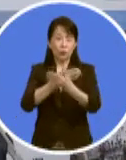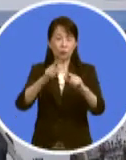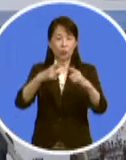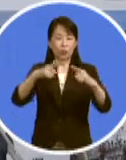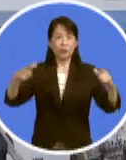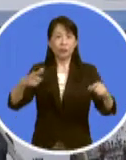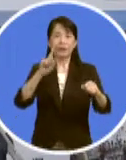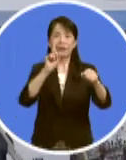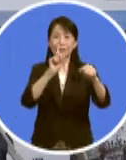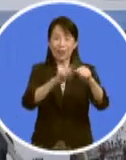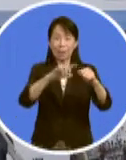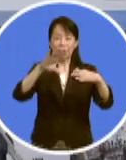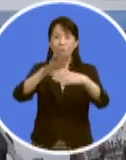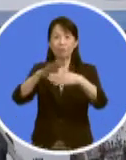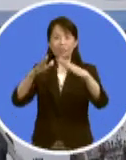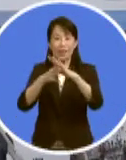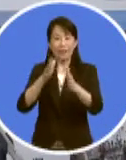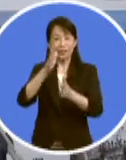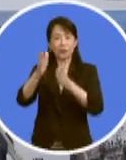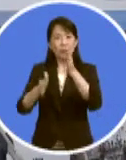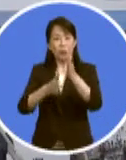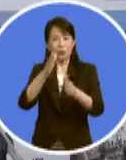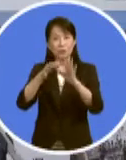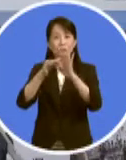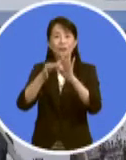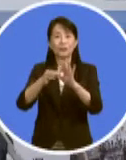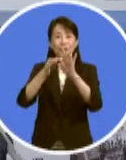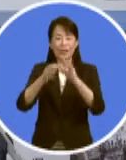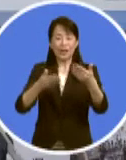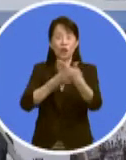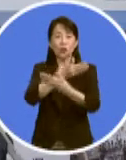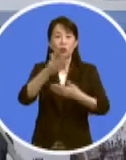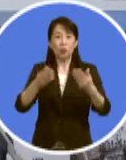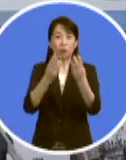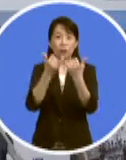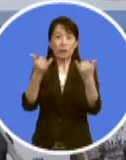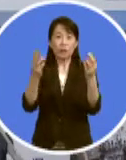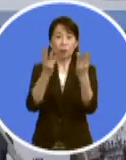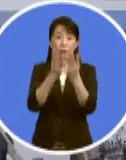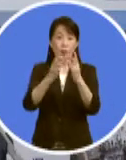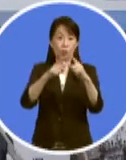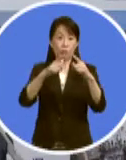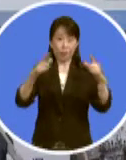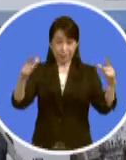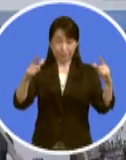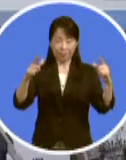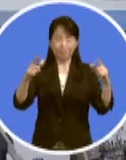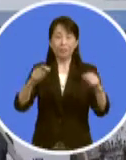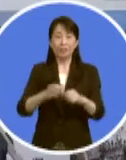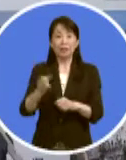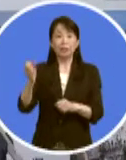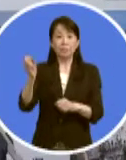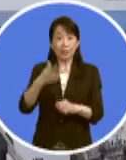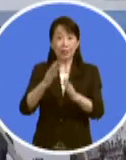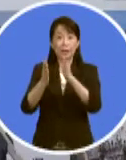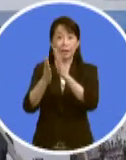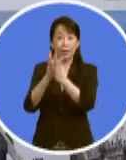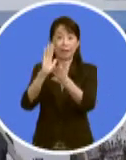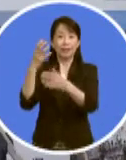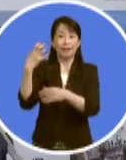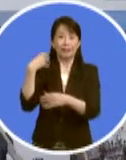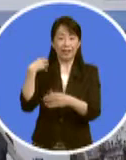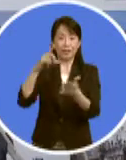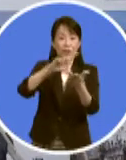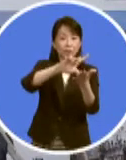前半ということで文化やスポーツを通じたですね交流人工それから鍵が色々やってます